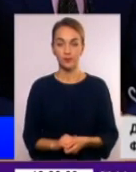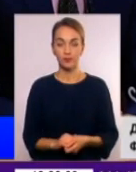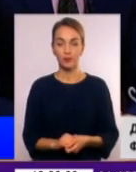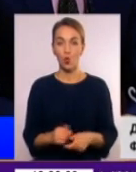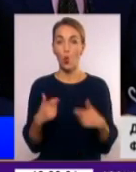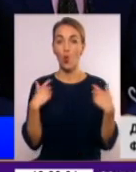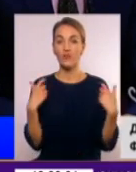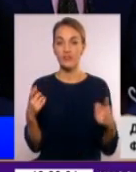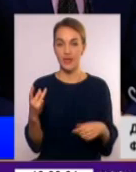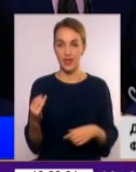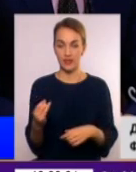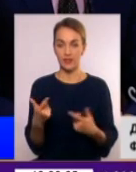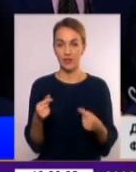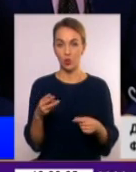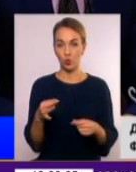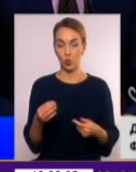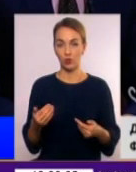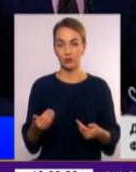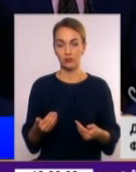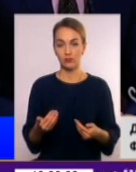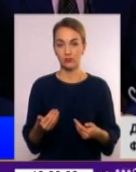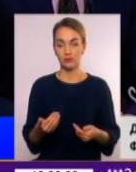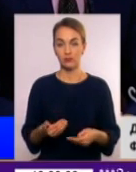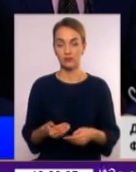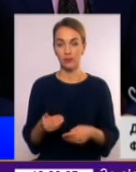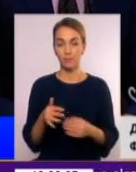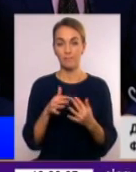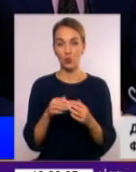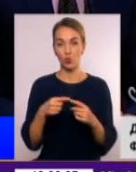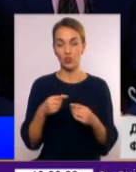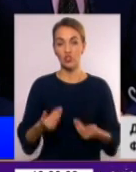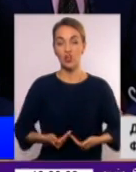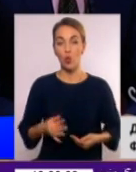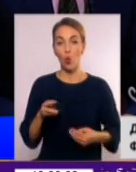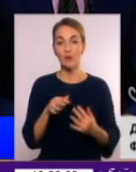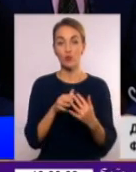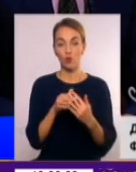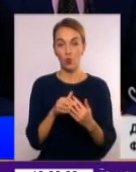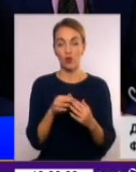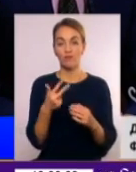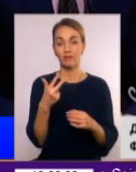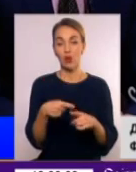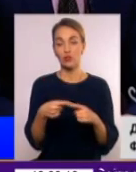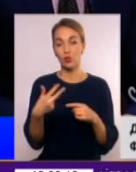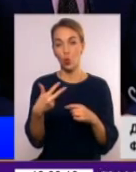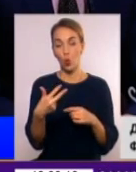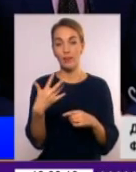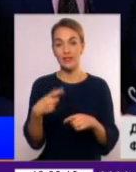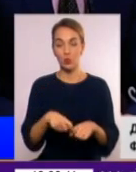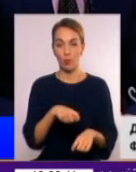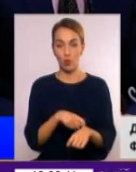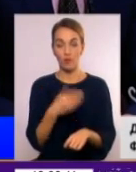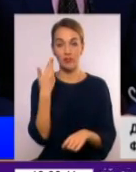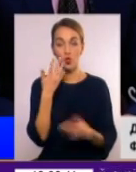офицеры где-то вот жили от передовой, ну, на расстоянии 3-5 километров. И даже когда